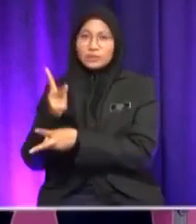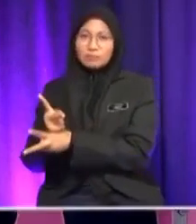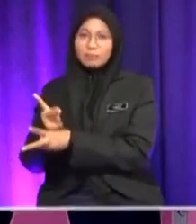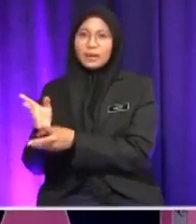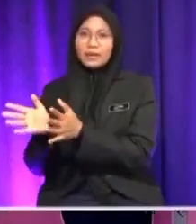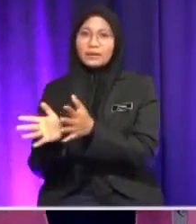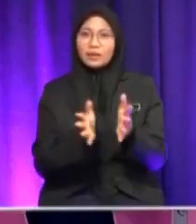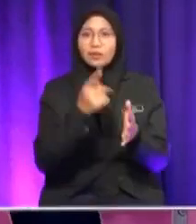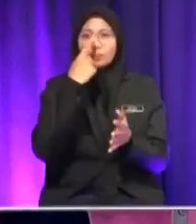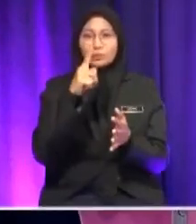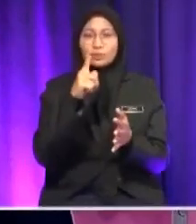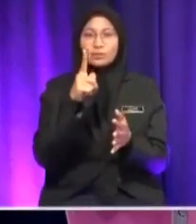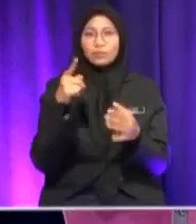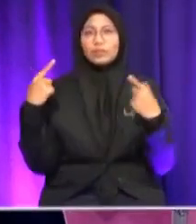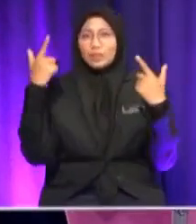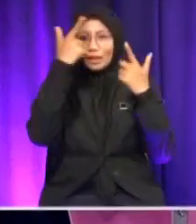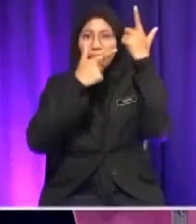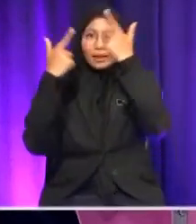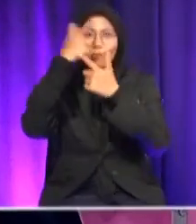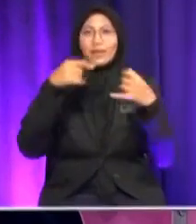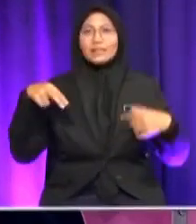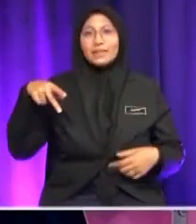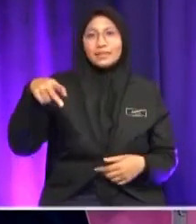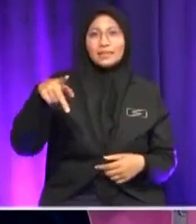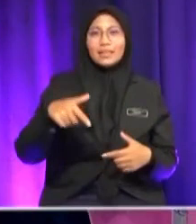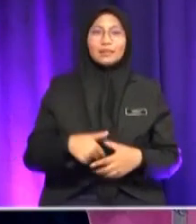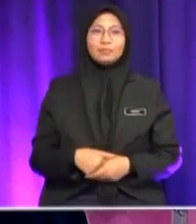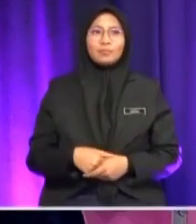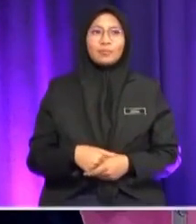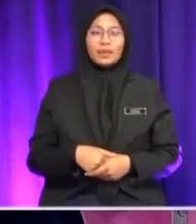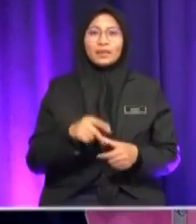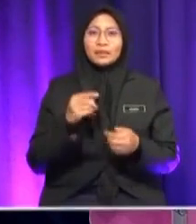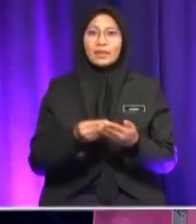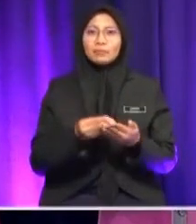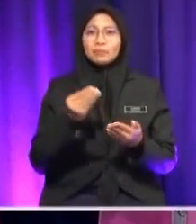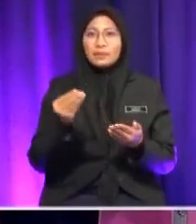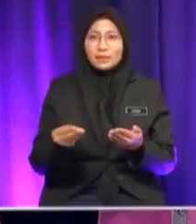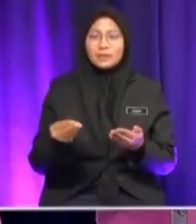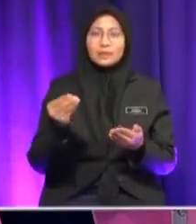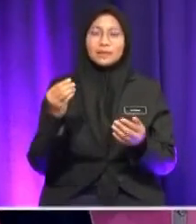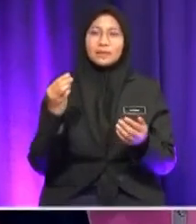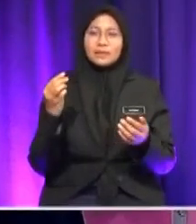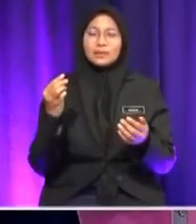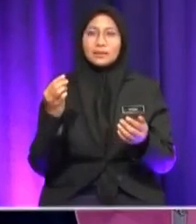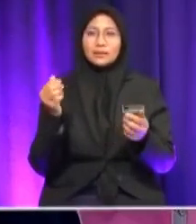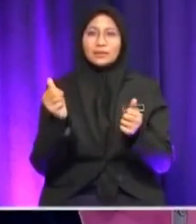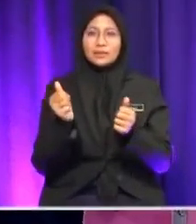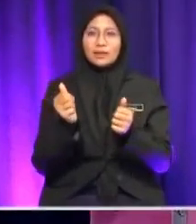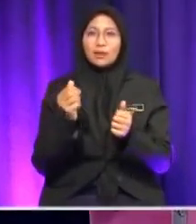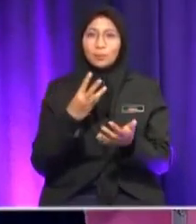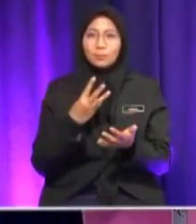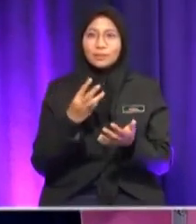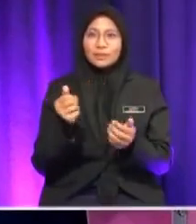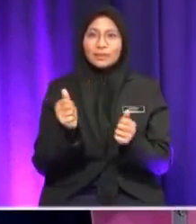seterusnya pula yang ketiga, membeli barang secara tunai, kad debit dan kad kredit. Yang